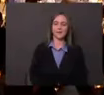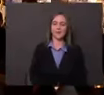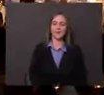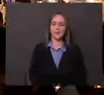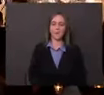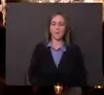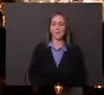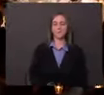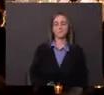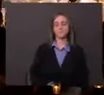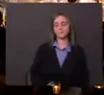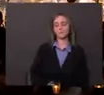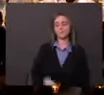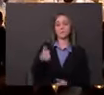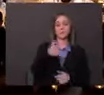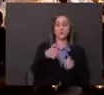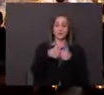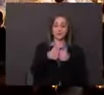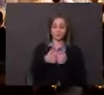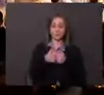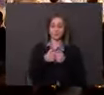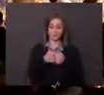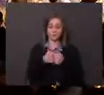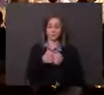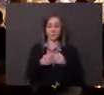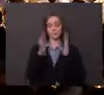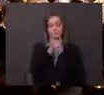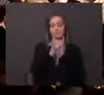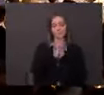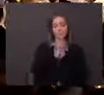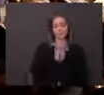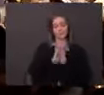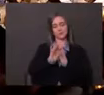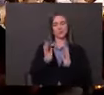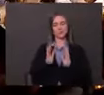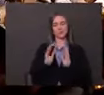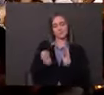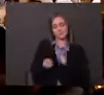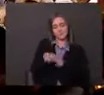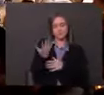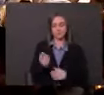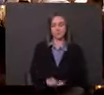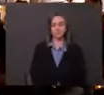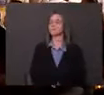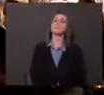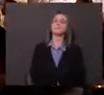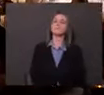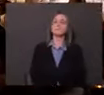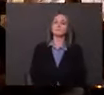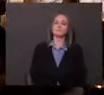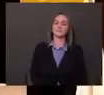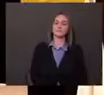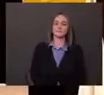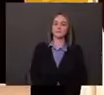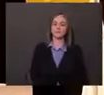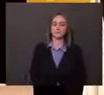Quinto mistério, a instituição da Eucaristia. A gdy